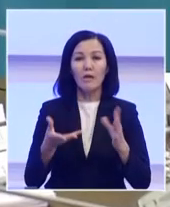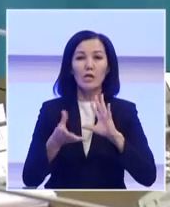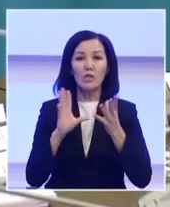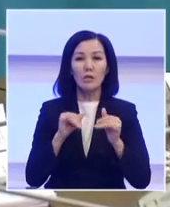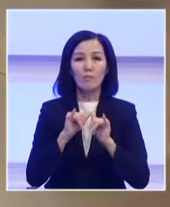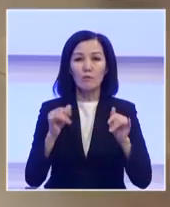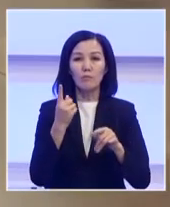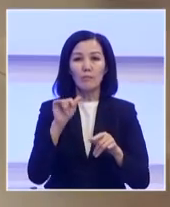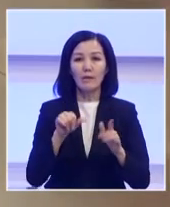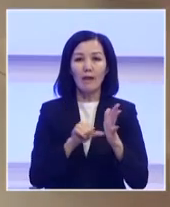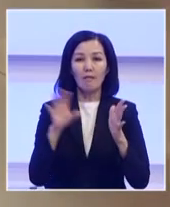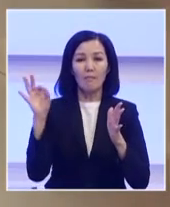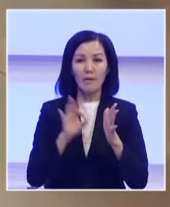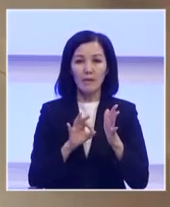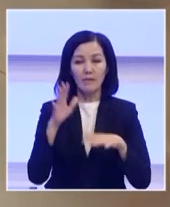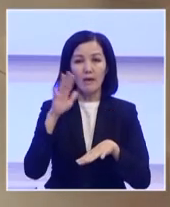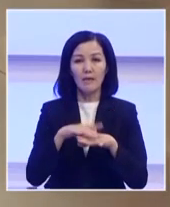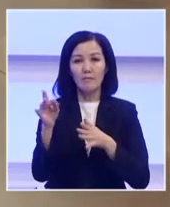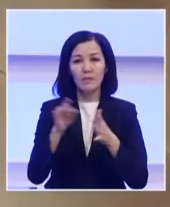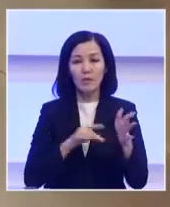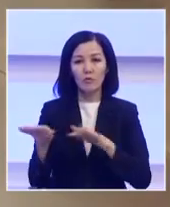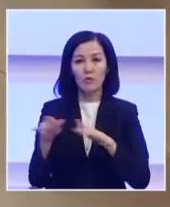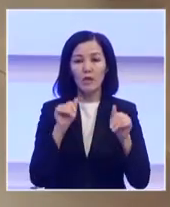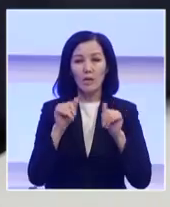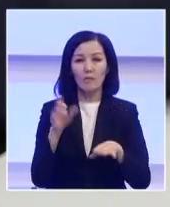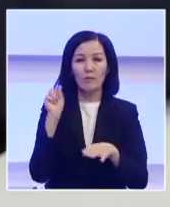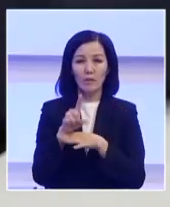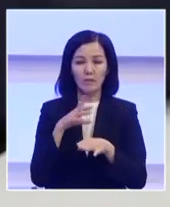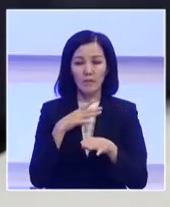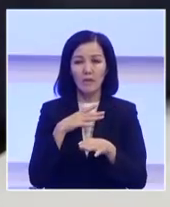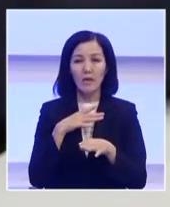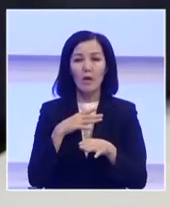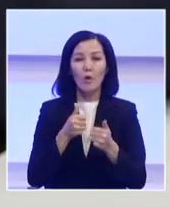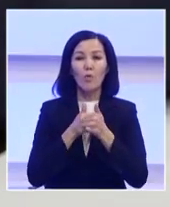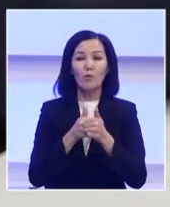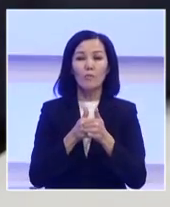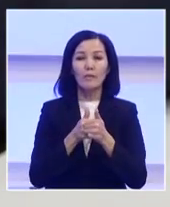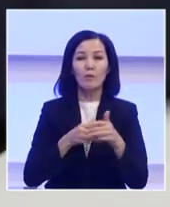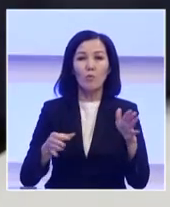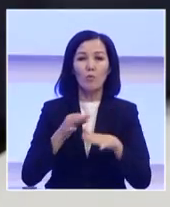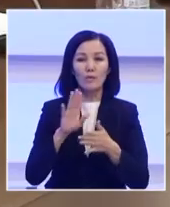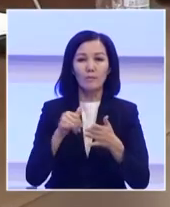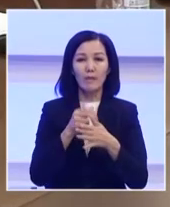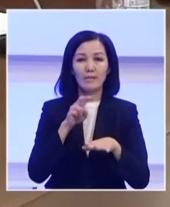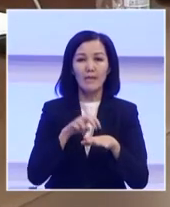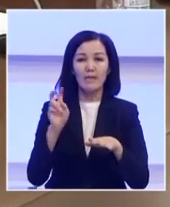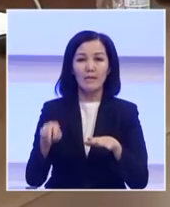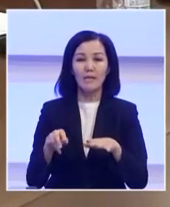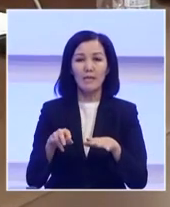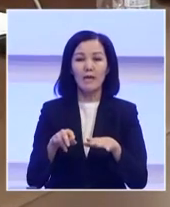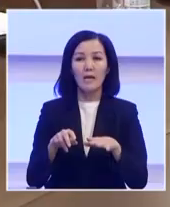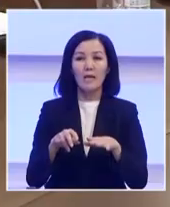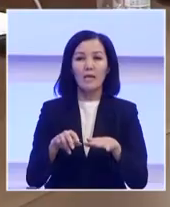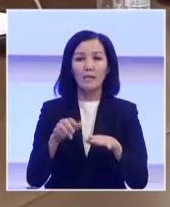өсім 1,6%. Әкім дереу шара қабылдауға пәрмен берді. Орынбасарлармен облыстың бас санитарына қолға